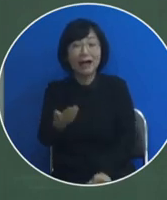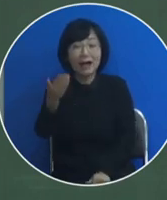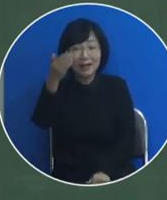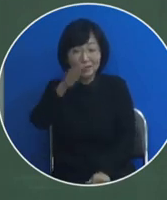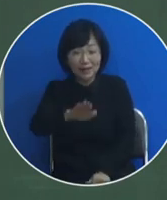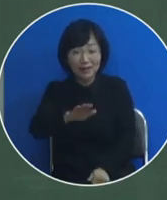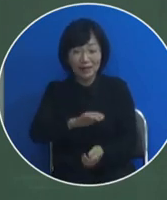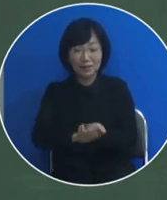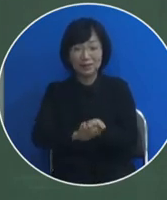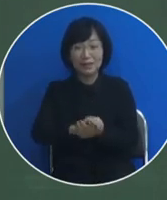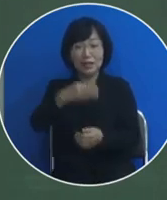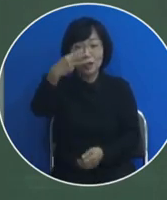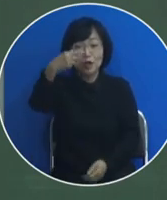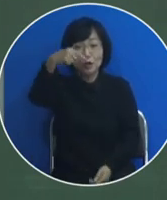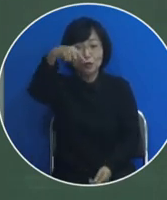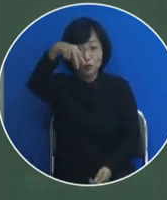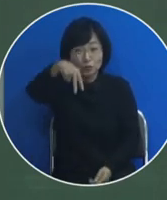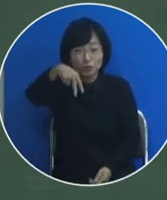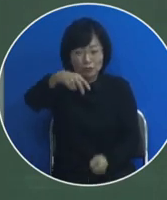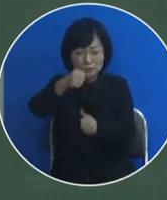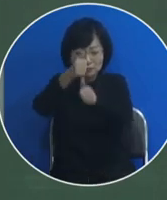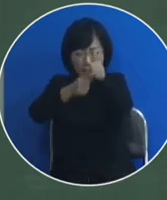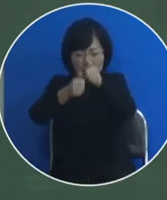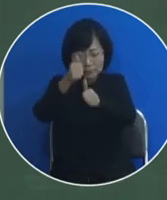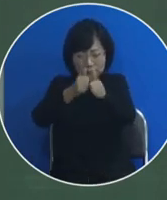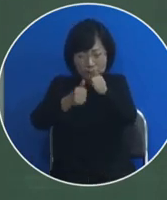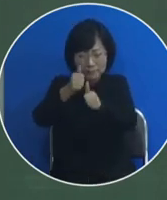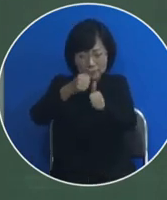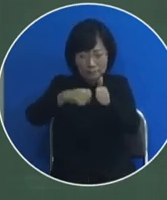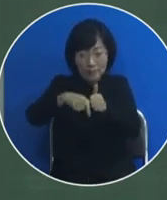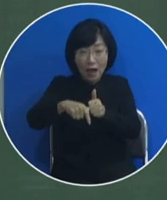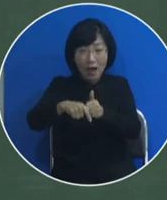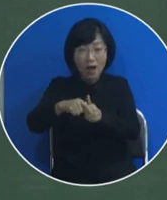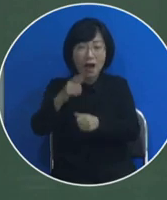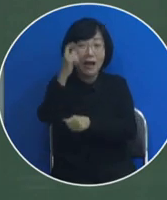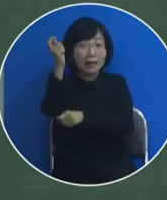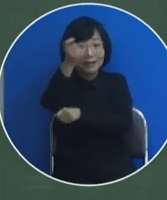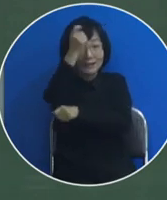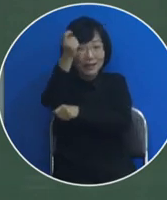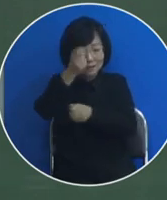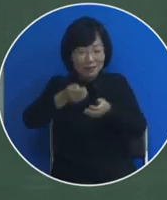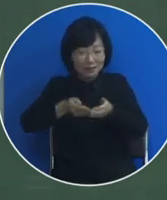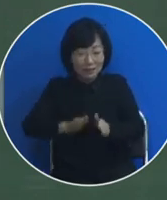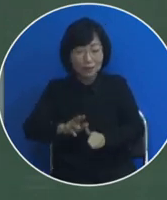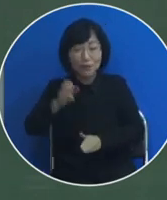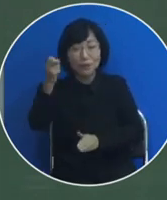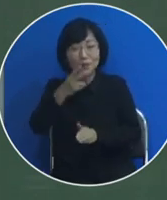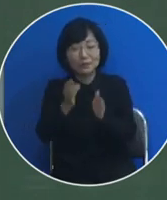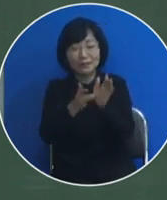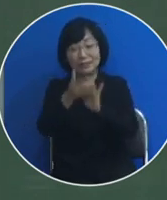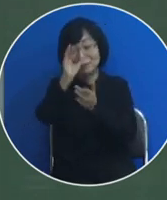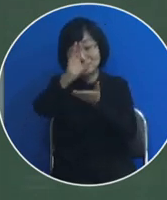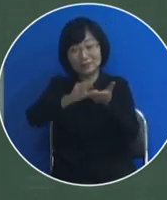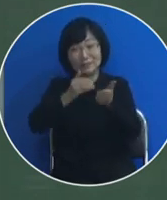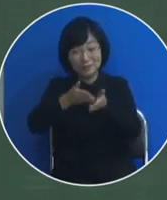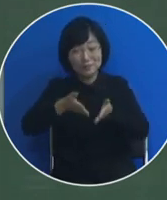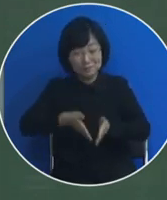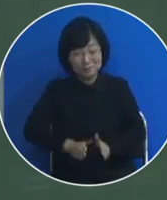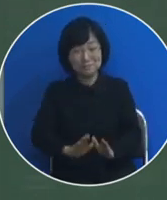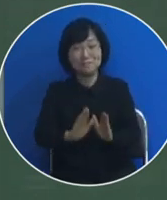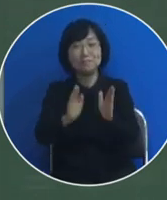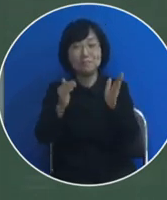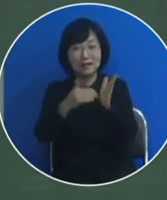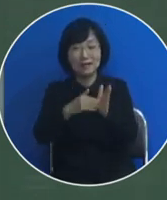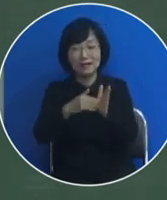다윗이 나고요 쭉 가다가. 육신적으로는 예수 그리스도 오셨어요. And so from Ruth we see that David was born and just physically speaking along that family line